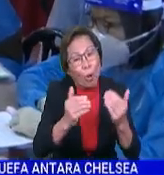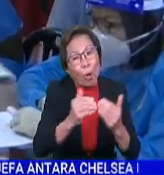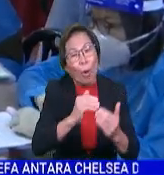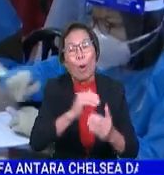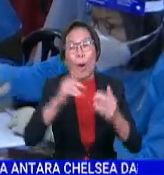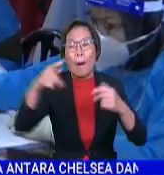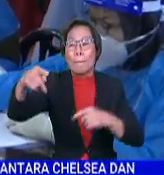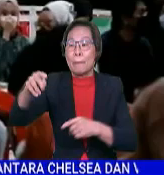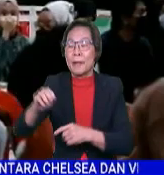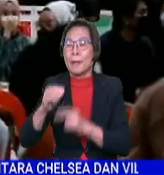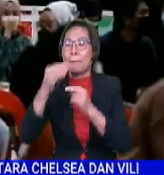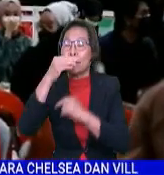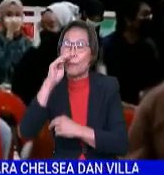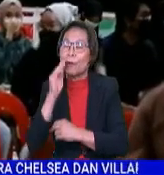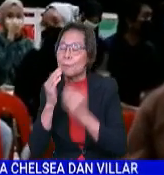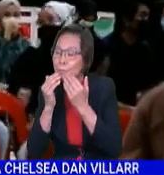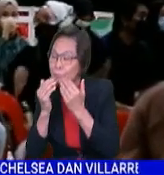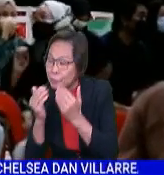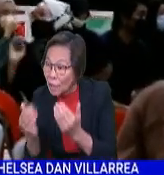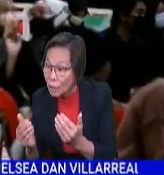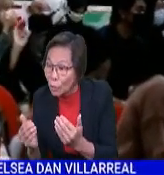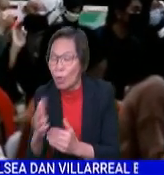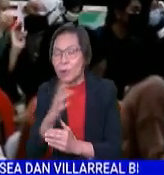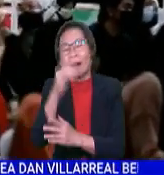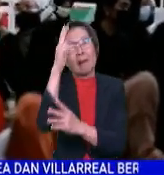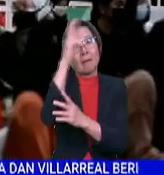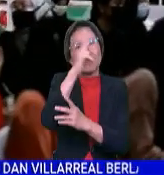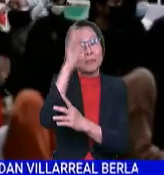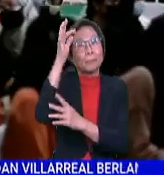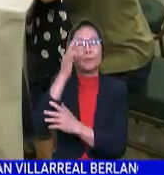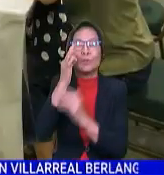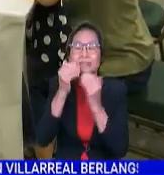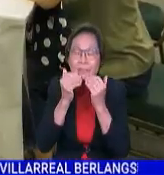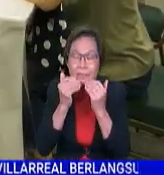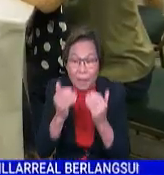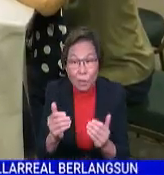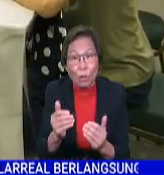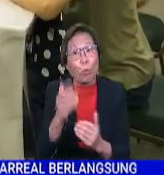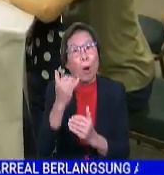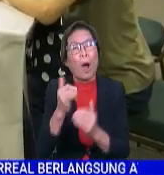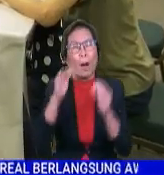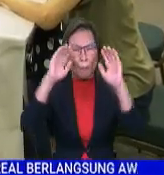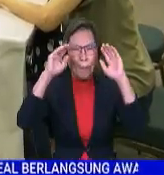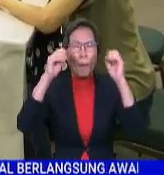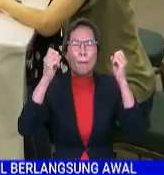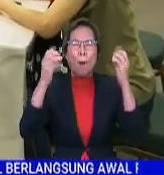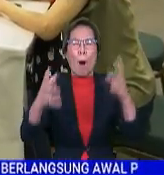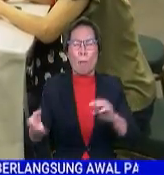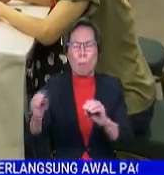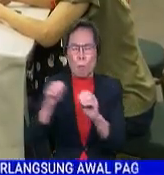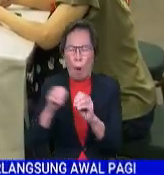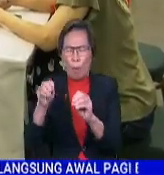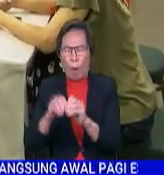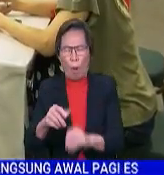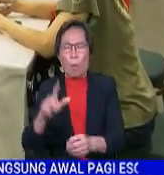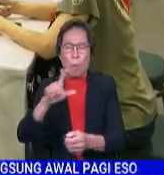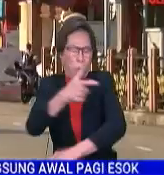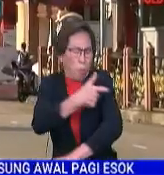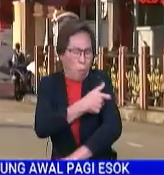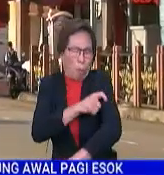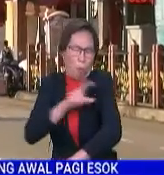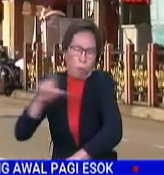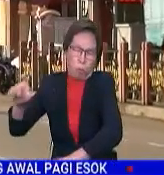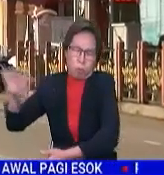kepada Perdana Menteri Tan Sri Muhyiddin Yassin dan kerajaan persekutuan yang memberi lebih banyak bekalan vaksin ke negeri